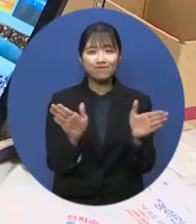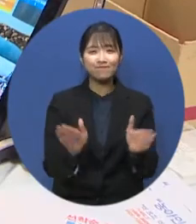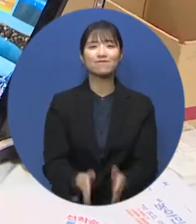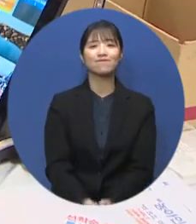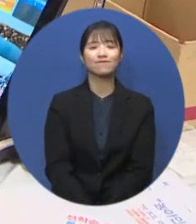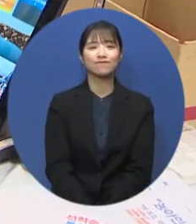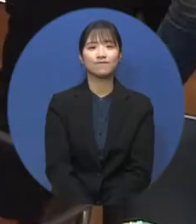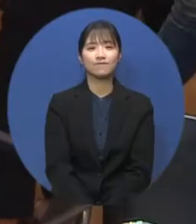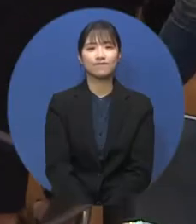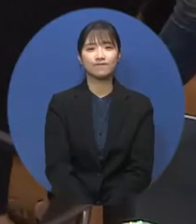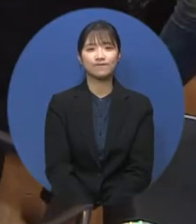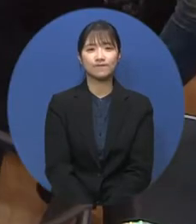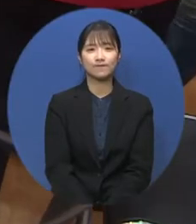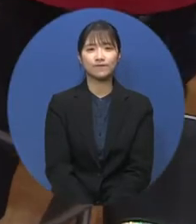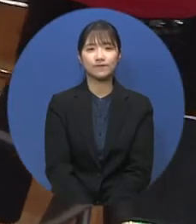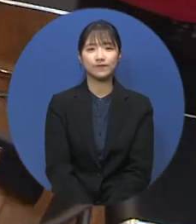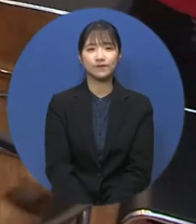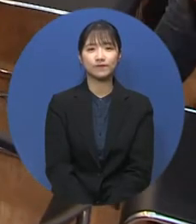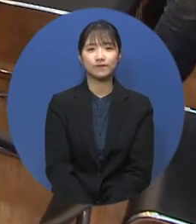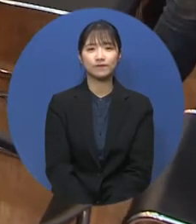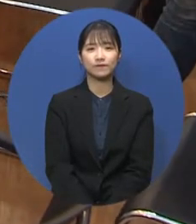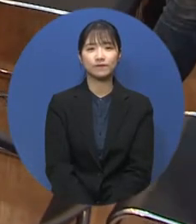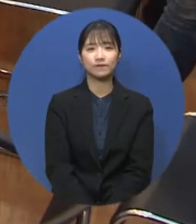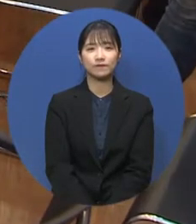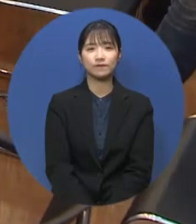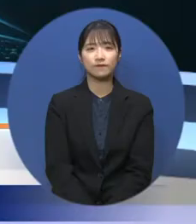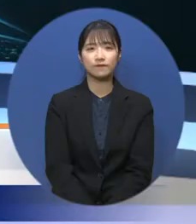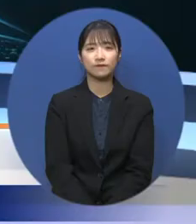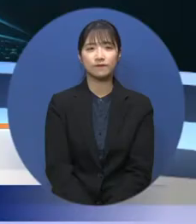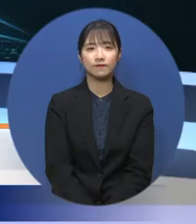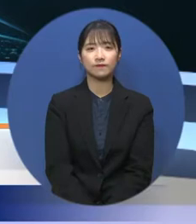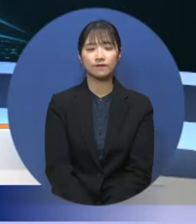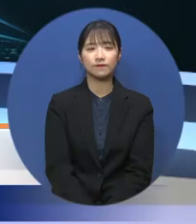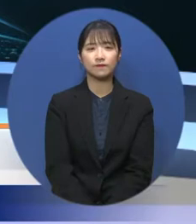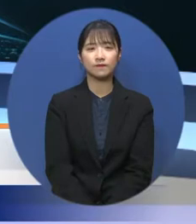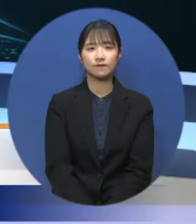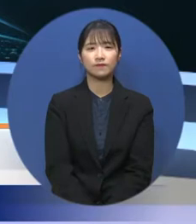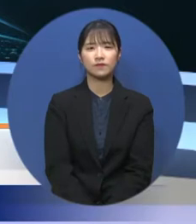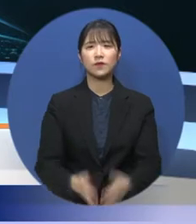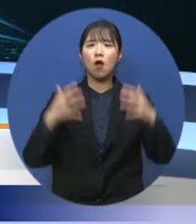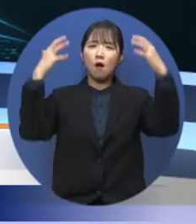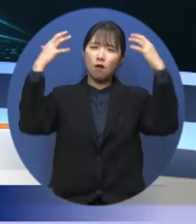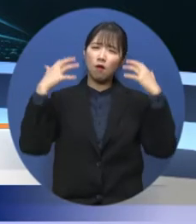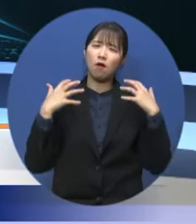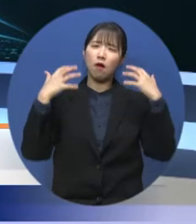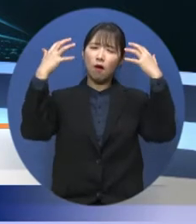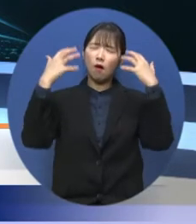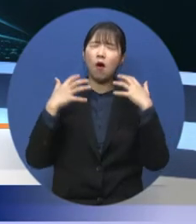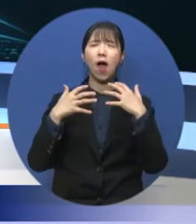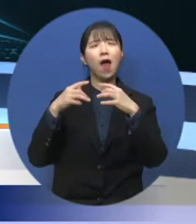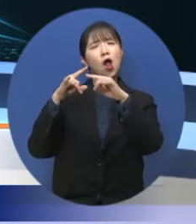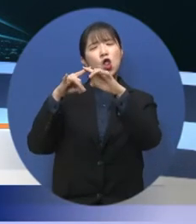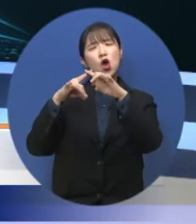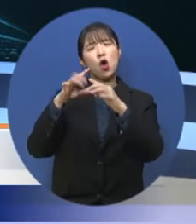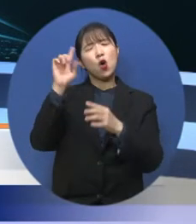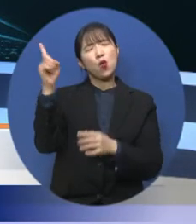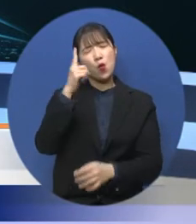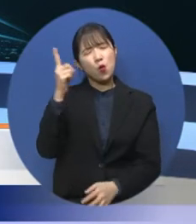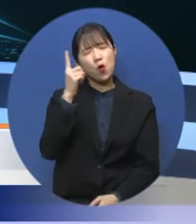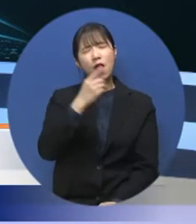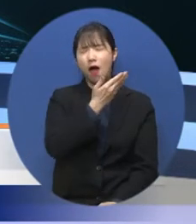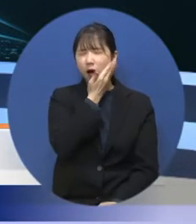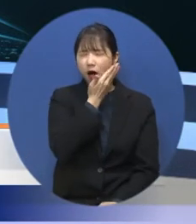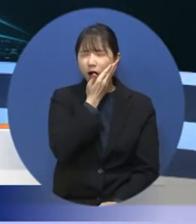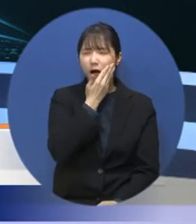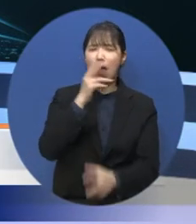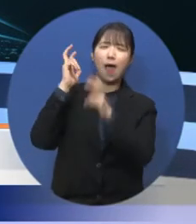예정입니다. 복지TV 뉴스 박순용입니다. 여름철 무더위에도 전기세 때문에 에어컨 켜기